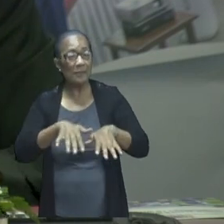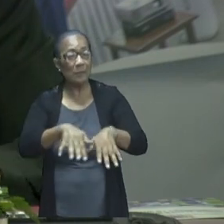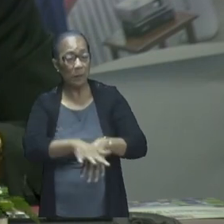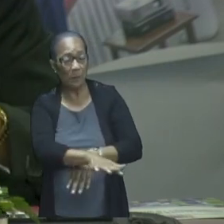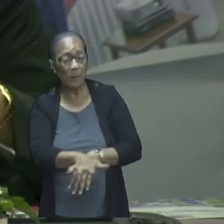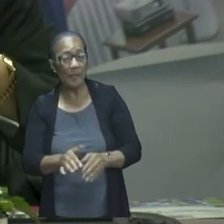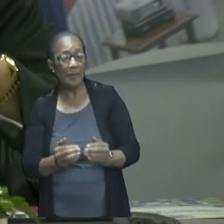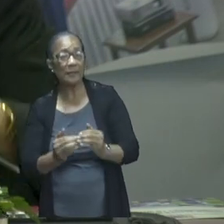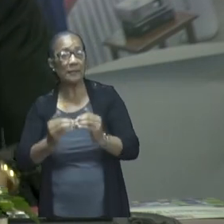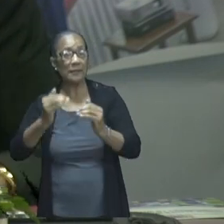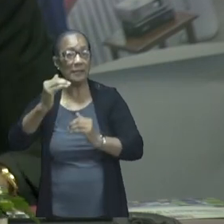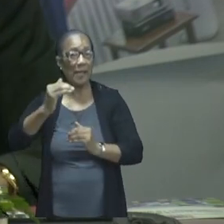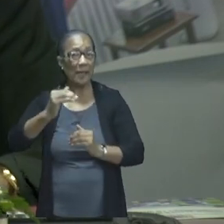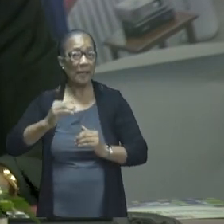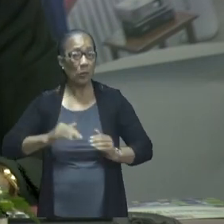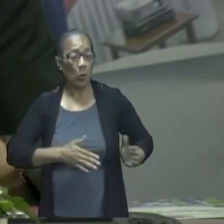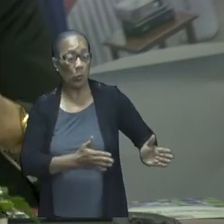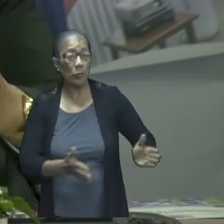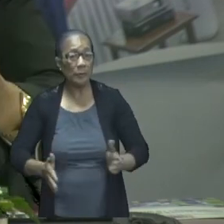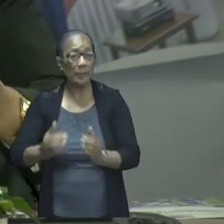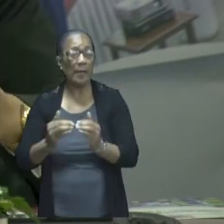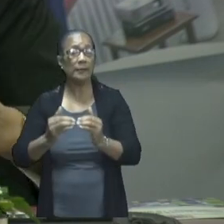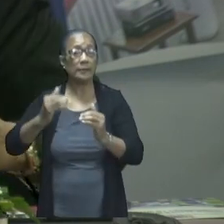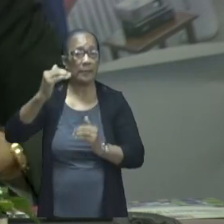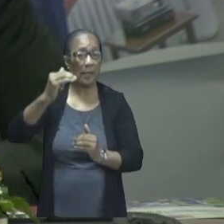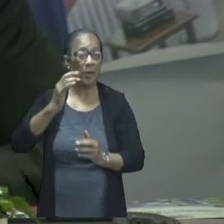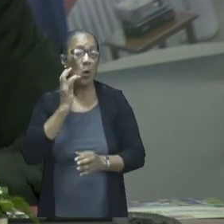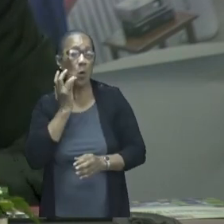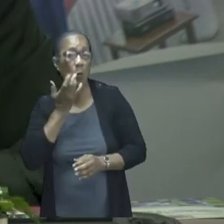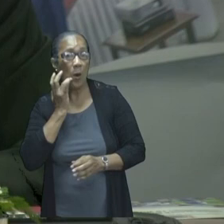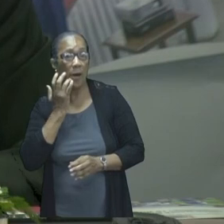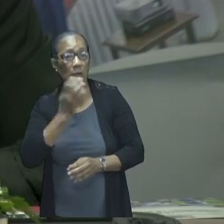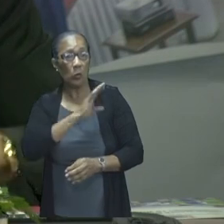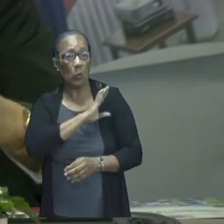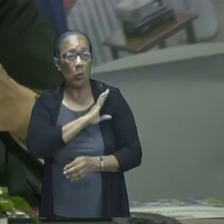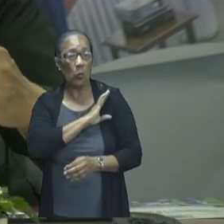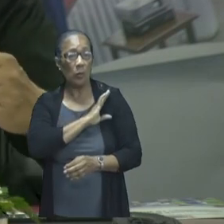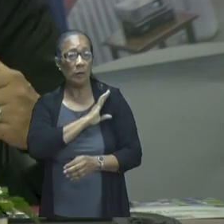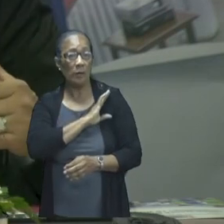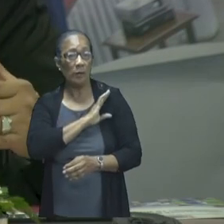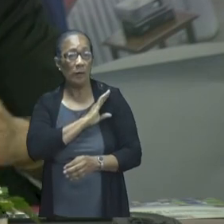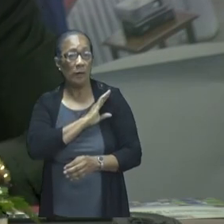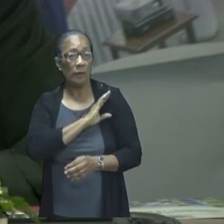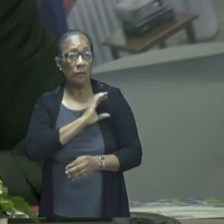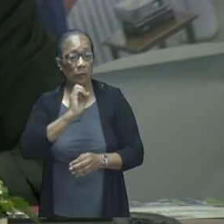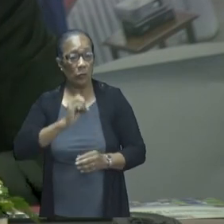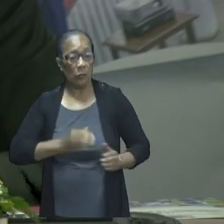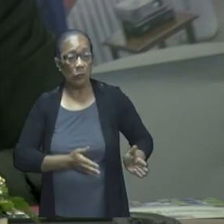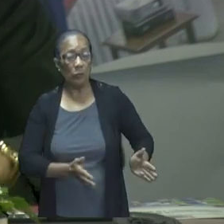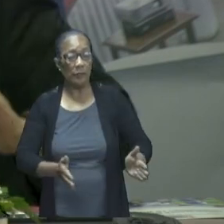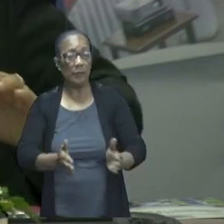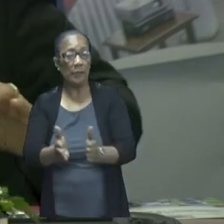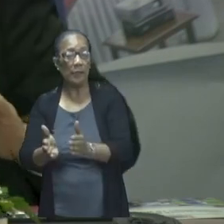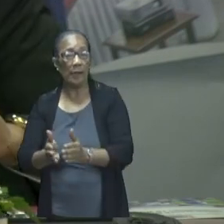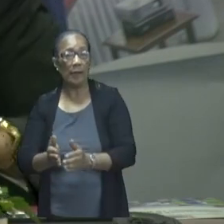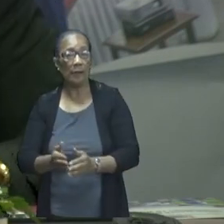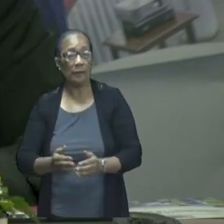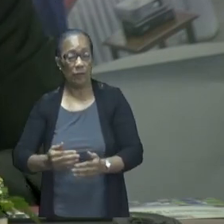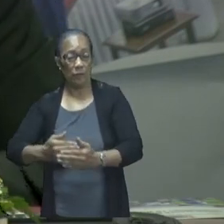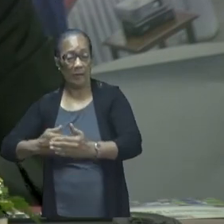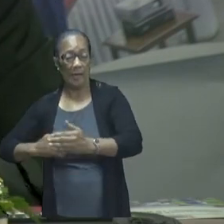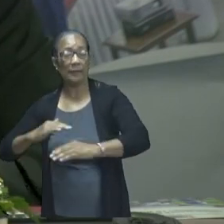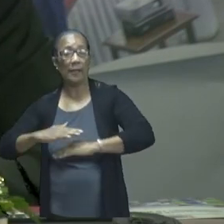oceaan stijgt dus waterplant ook want de oceaan naar de rivieren van achter naar